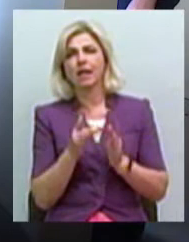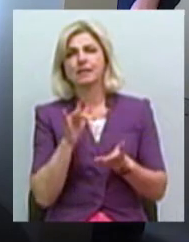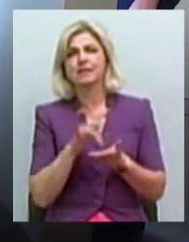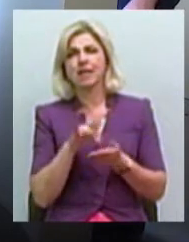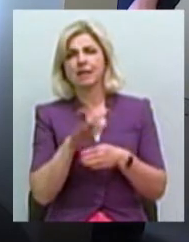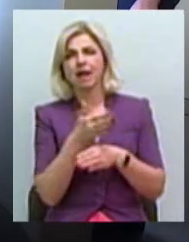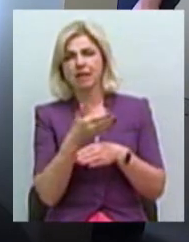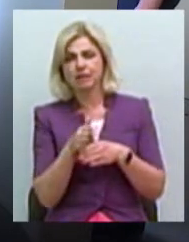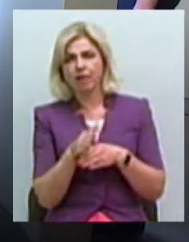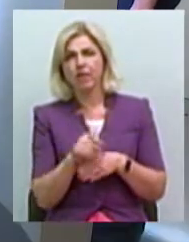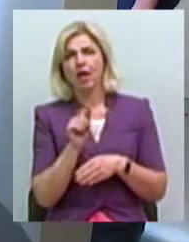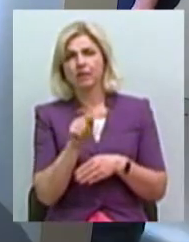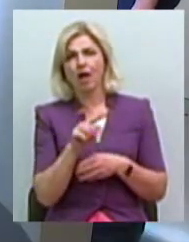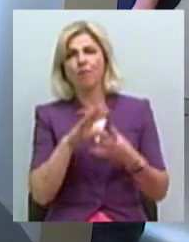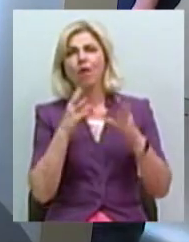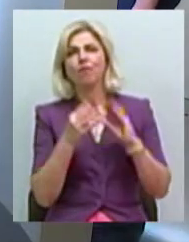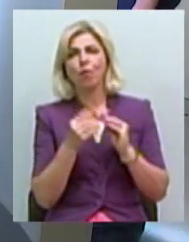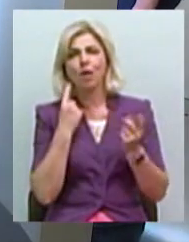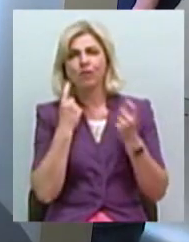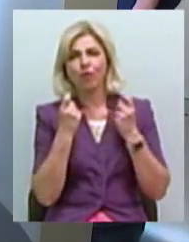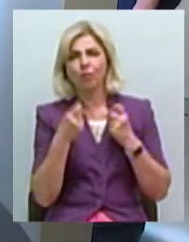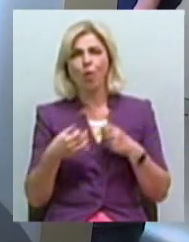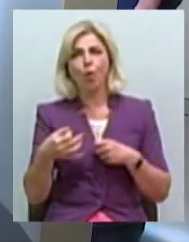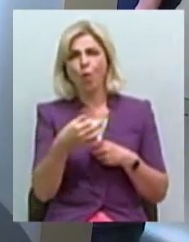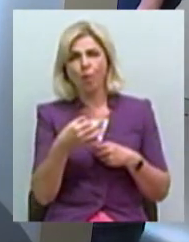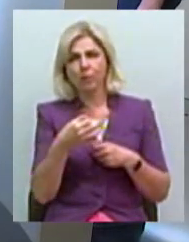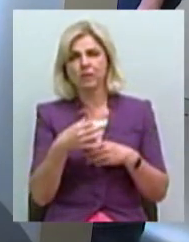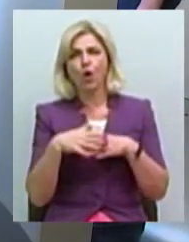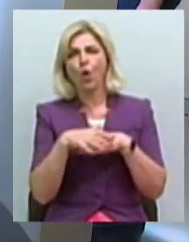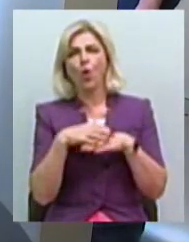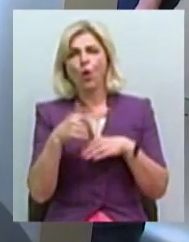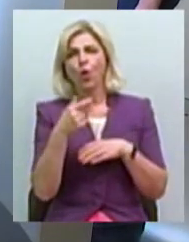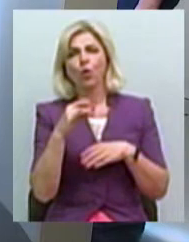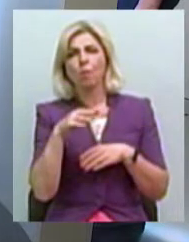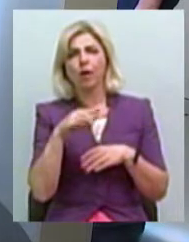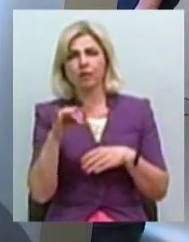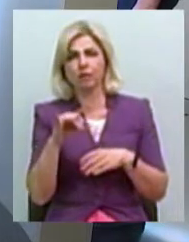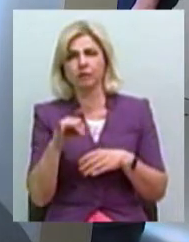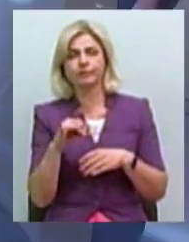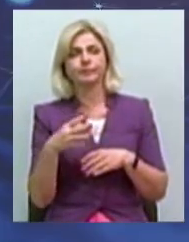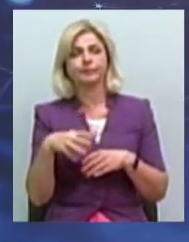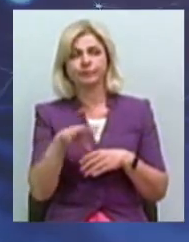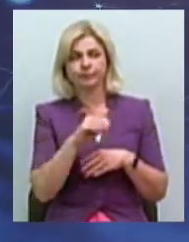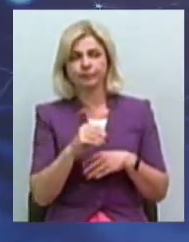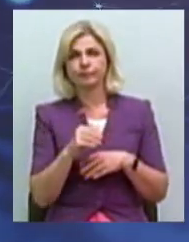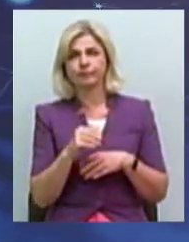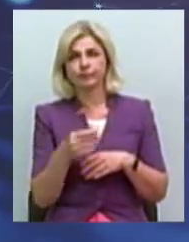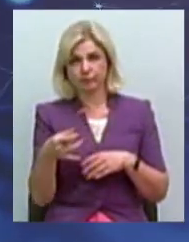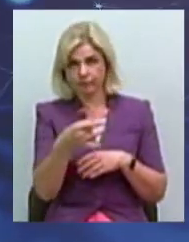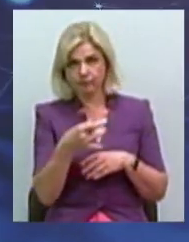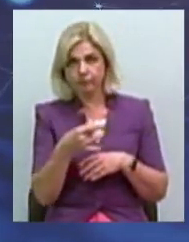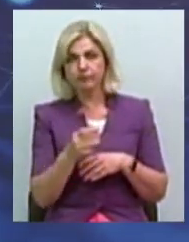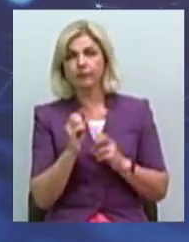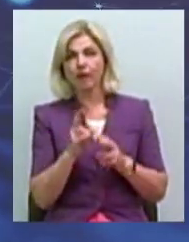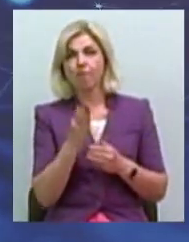decentralization.gov.ua, там загальна інформація по області, по громадах, по об'єднаних, в тому числі територіальних громадах. Як ви